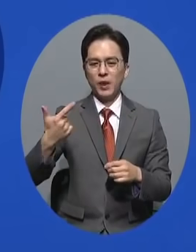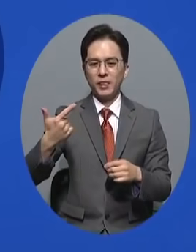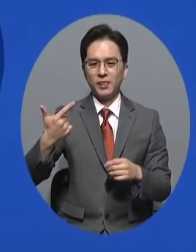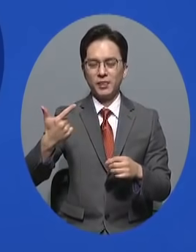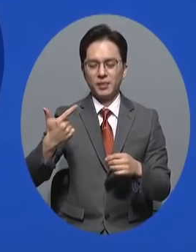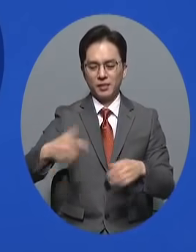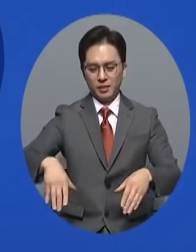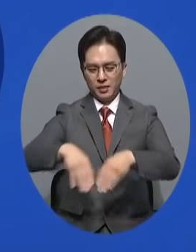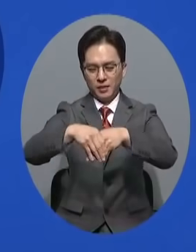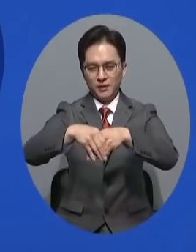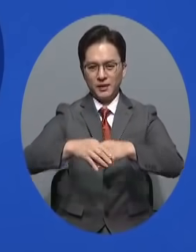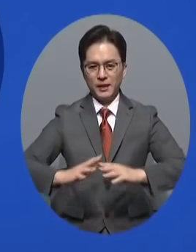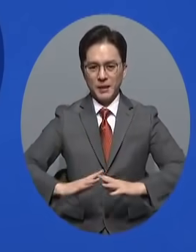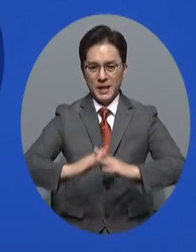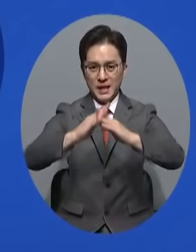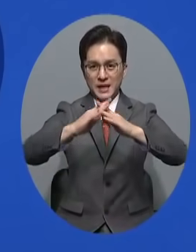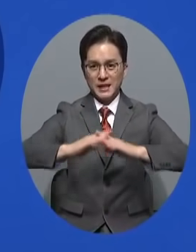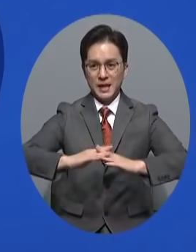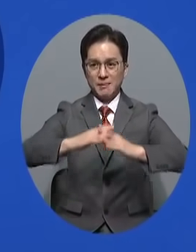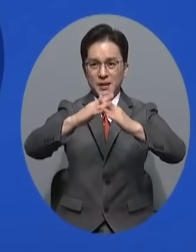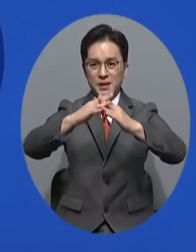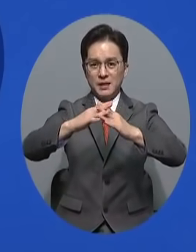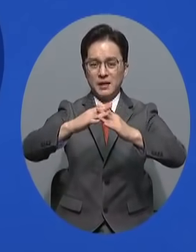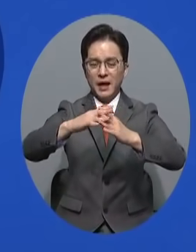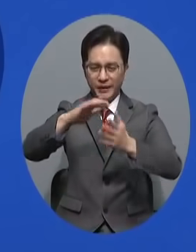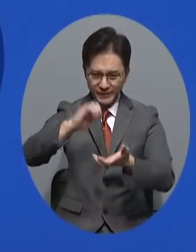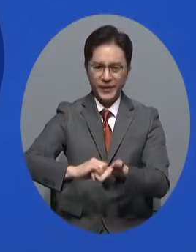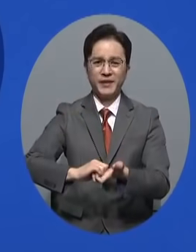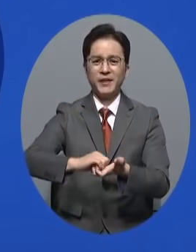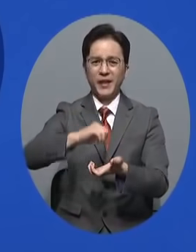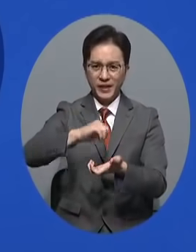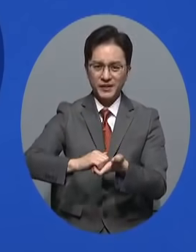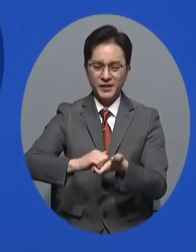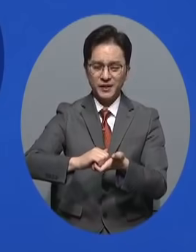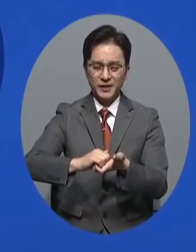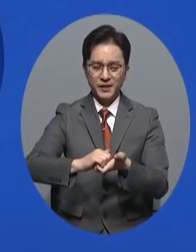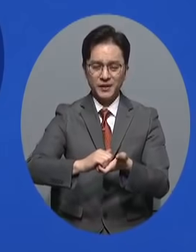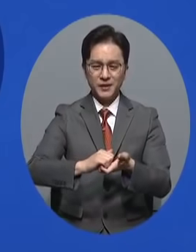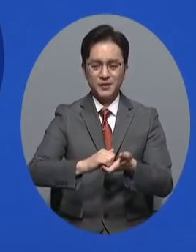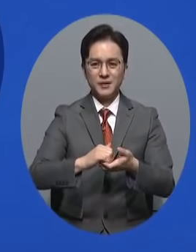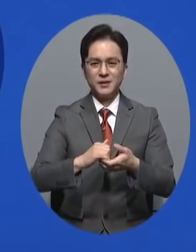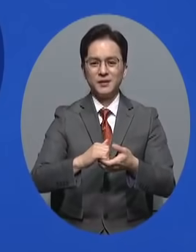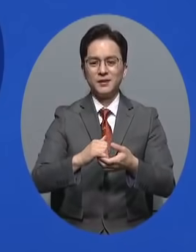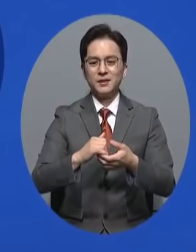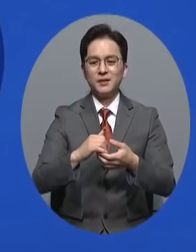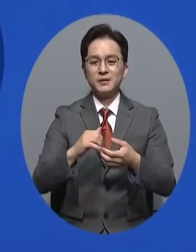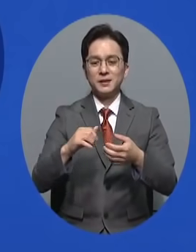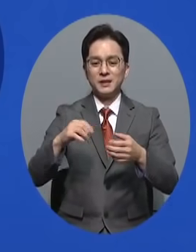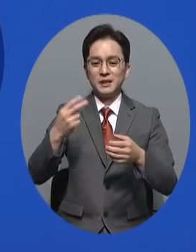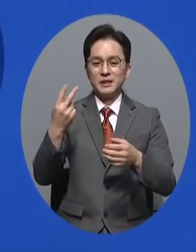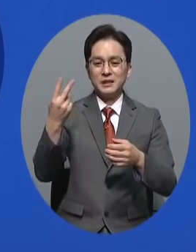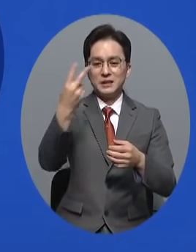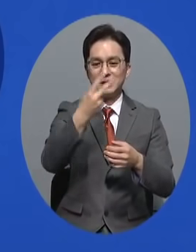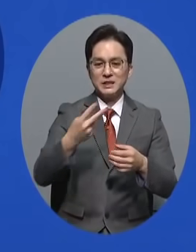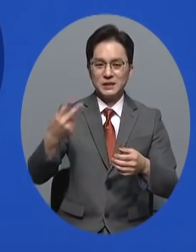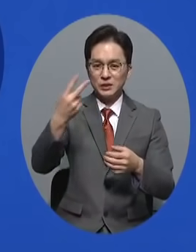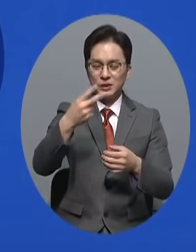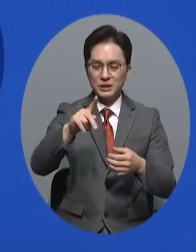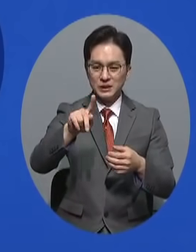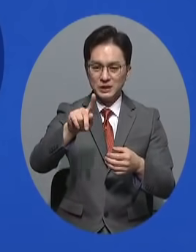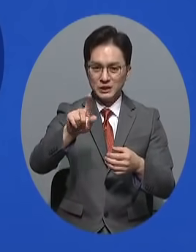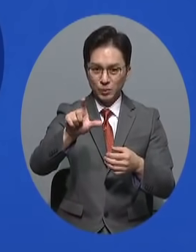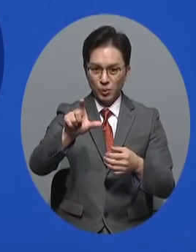정부 여당이라고 하는 것이 지금의 현재 야당, 그러니까 새누리당이었고 거기에서 이렇게